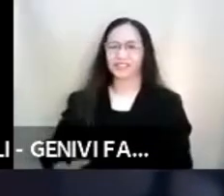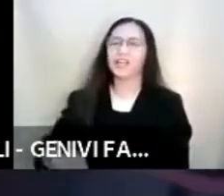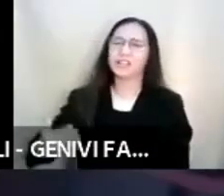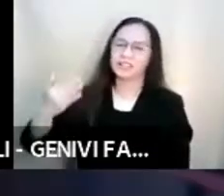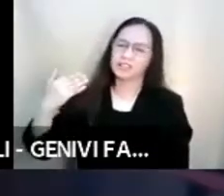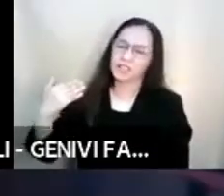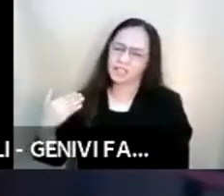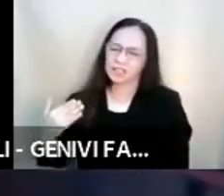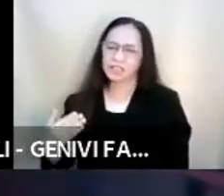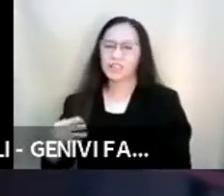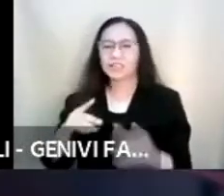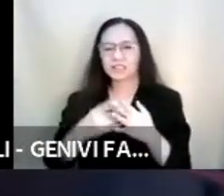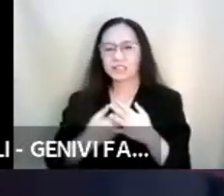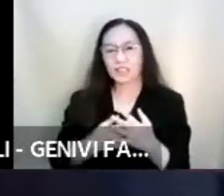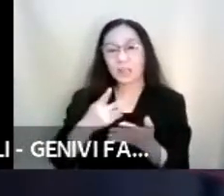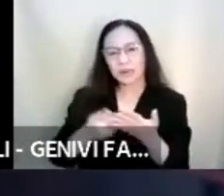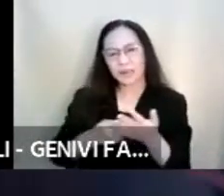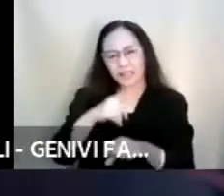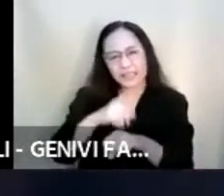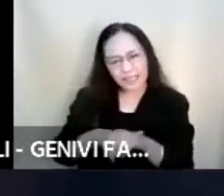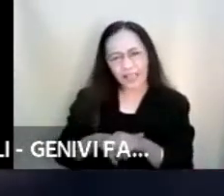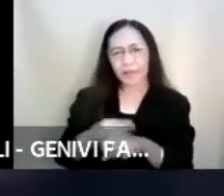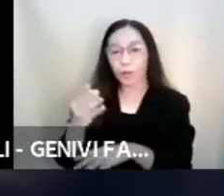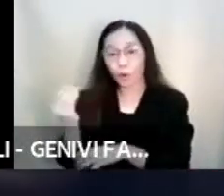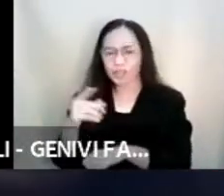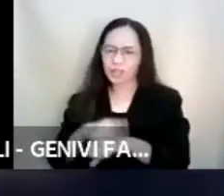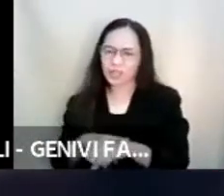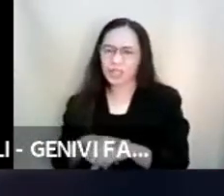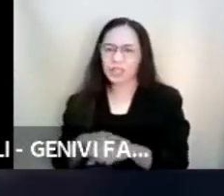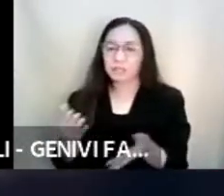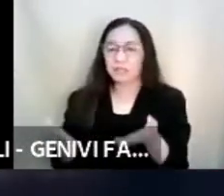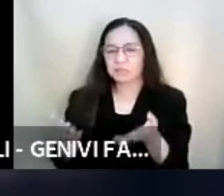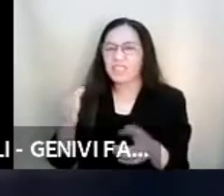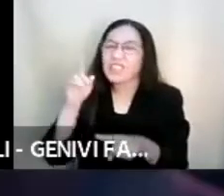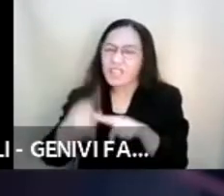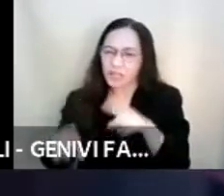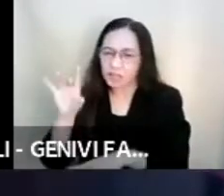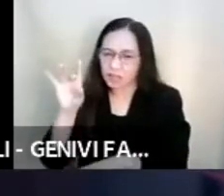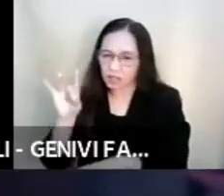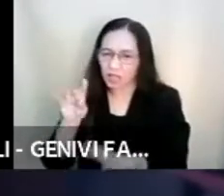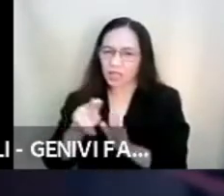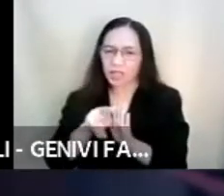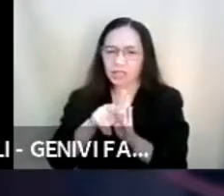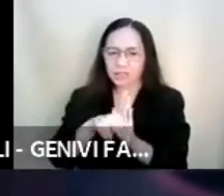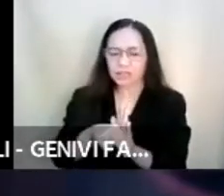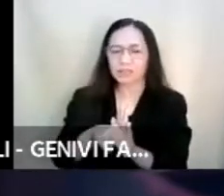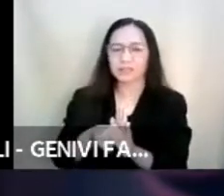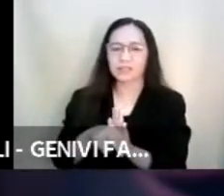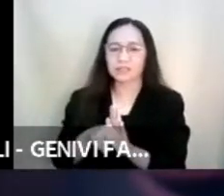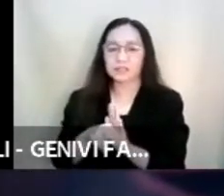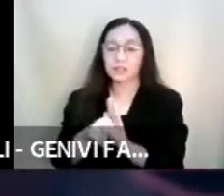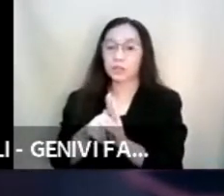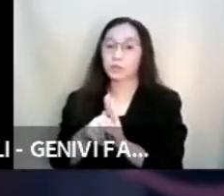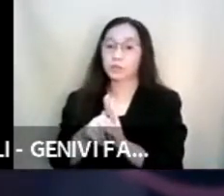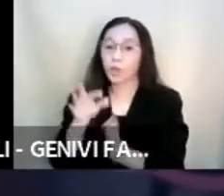kasi parang part-time. Kasi baka hindi nila kayanin yung 8 hours Caravan Foods, Group